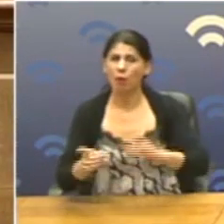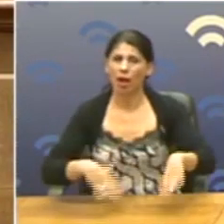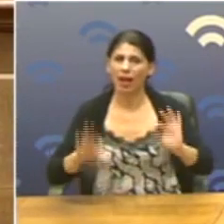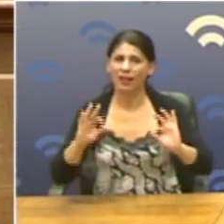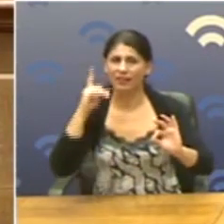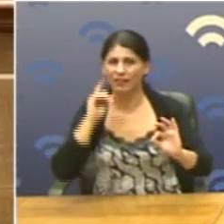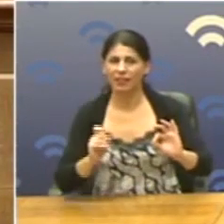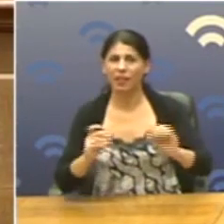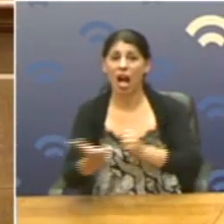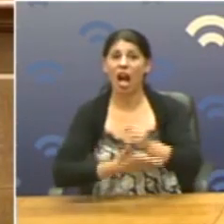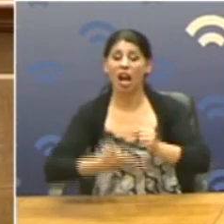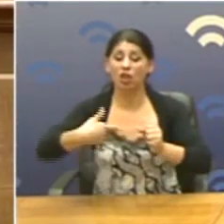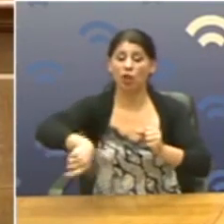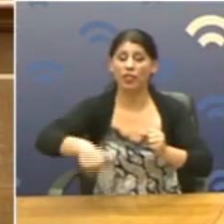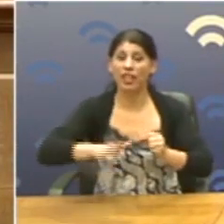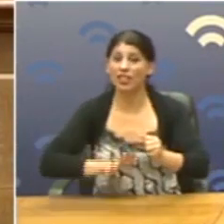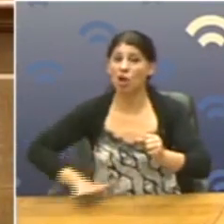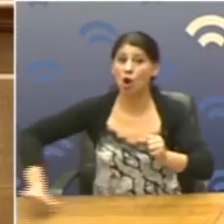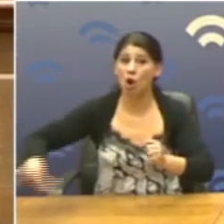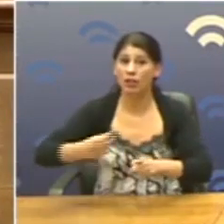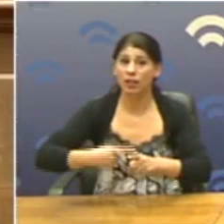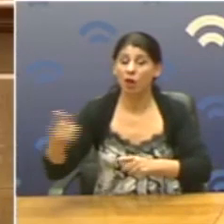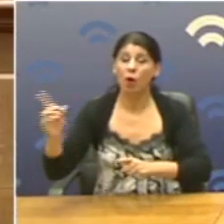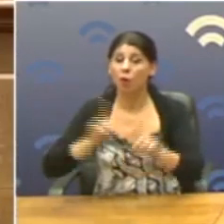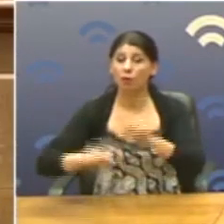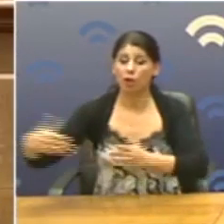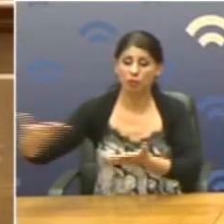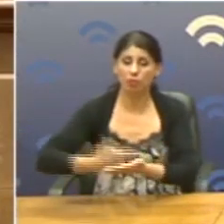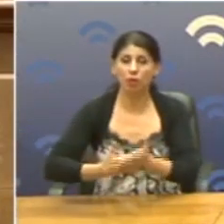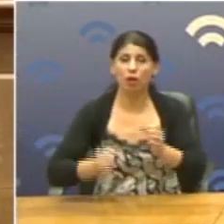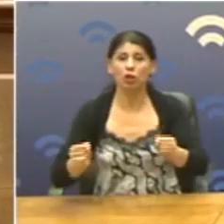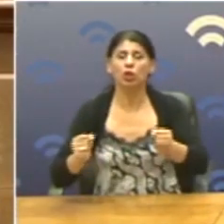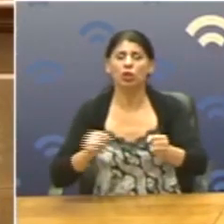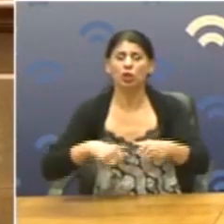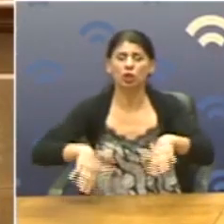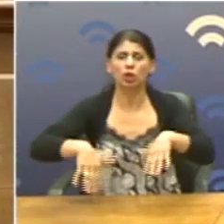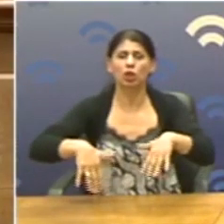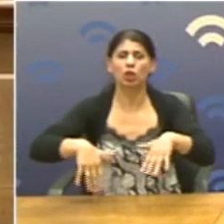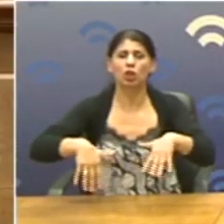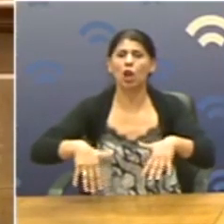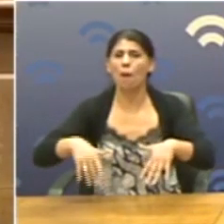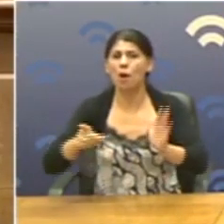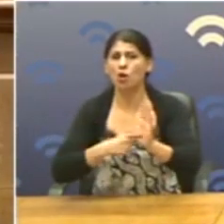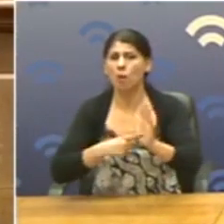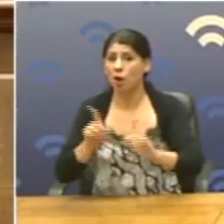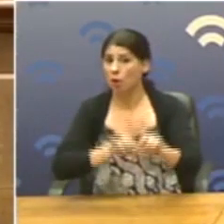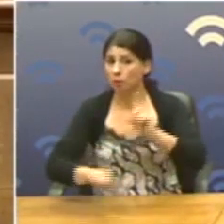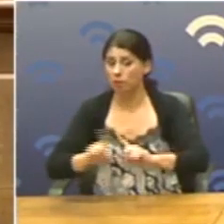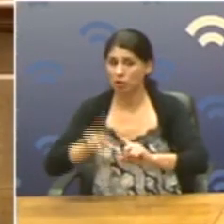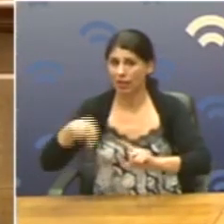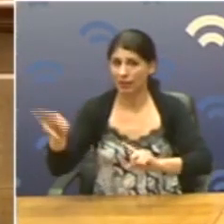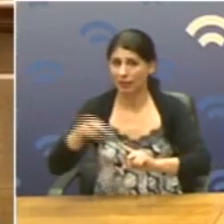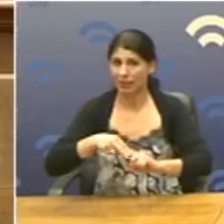γνωστά αγροτοδικεία σε όλη την Ελλάδα? Ποιος εισήγαγε τους τρομονόμους? Ποιος κατάργησε το άσυλο στα πανεπιστήμια